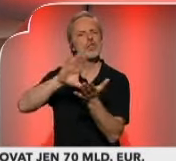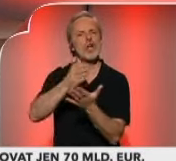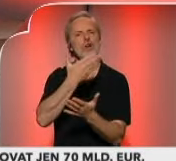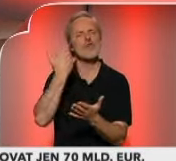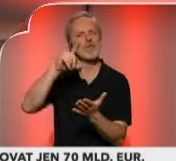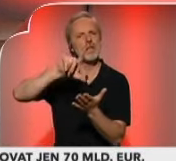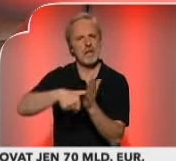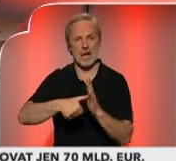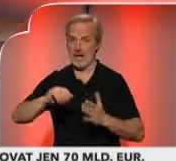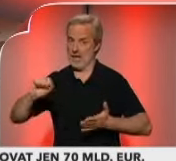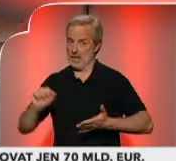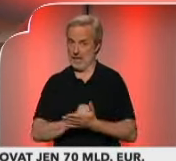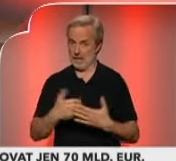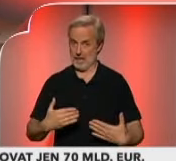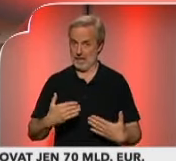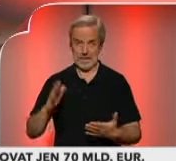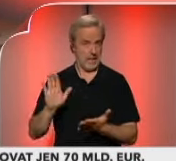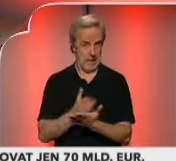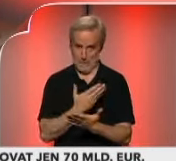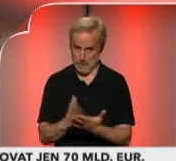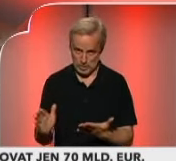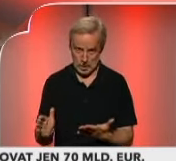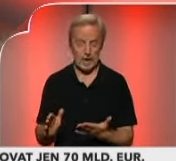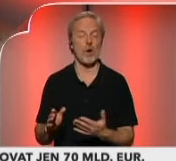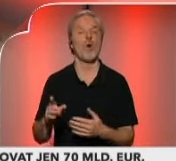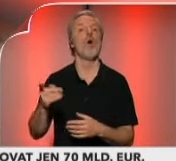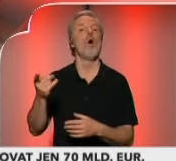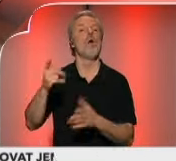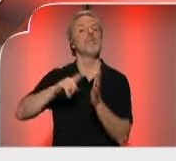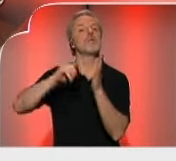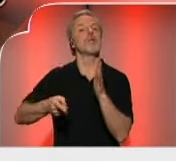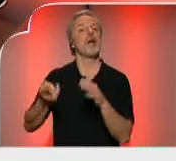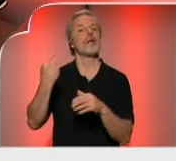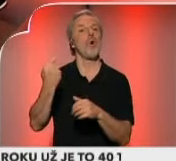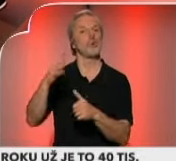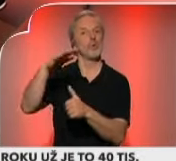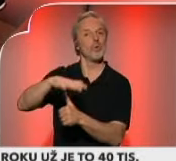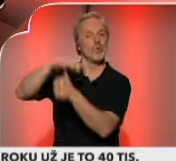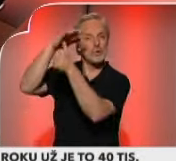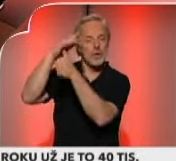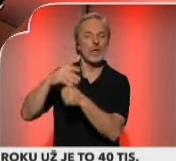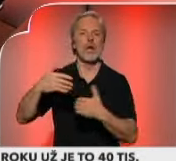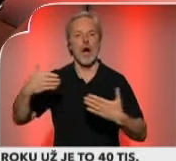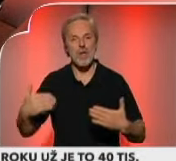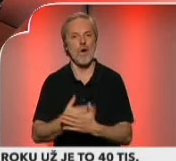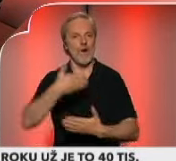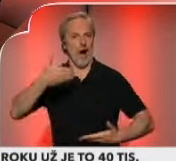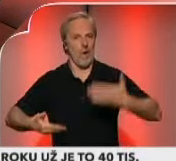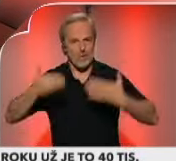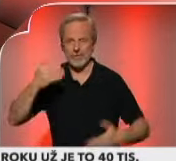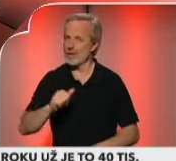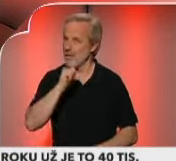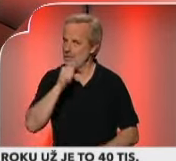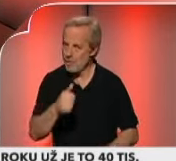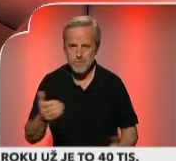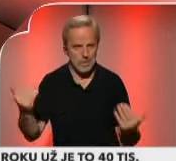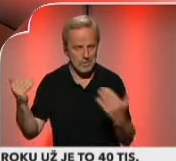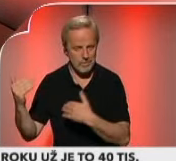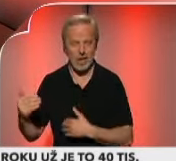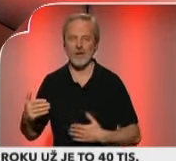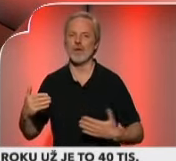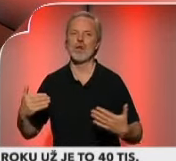neuposlechnou výzvu celostátního vedení strany nesvolí Krajskou konferenci která by měla přev volit krajské vedení a Krajskou kandidátku do voleb